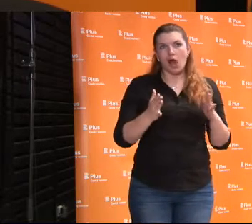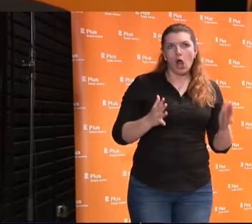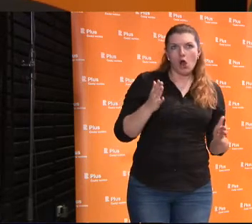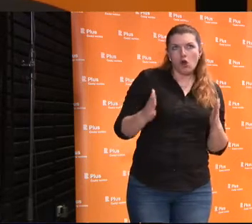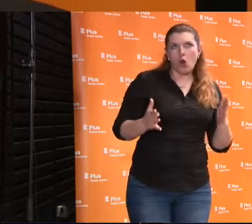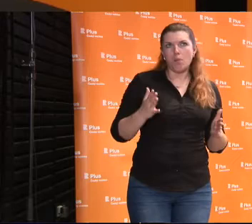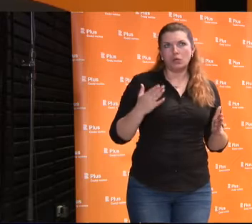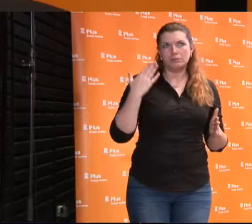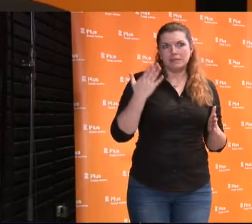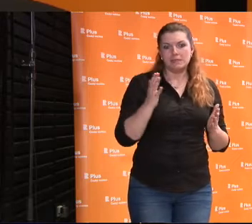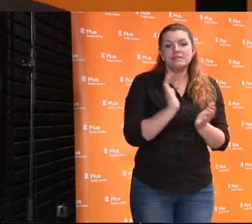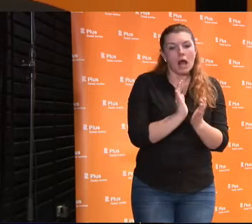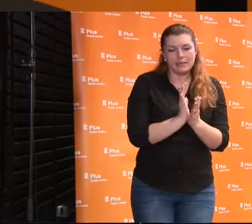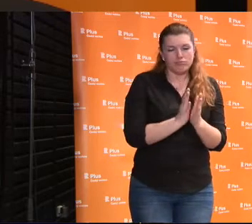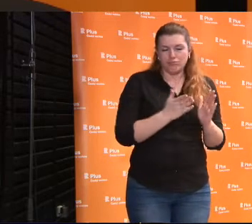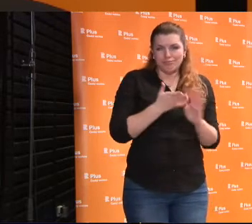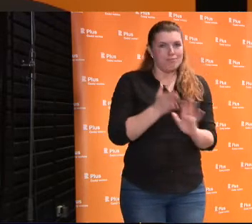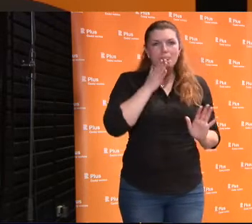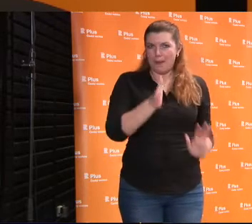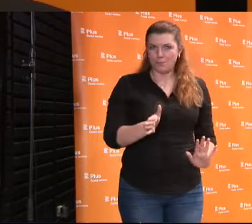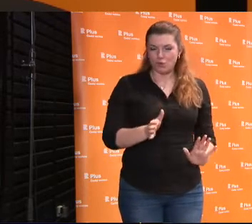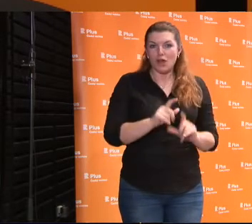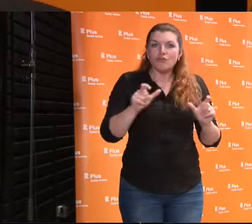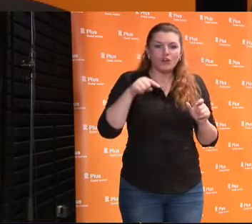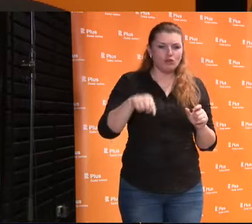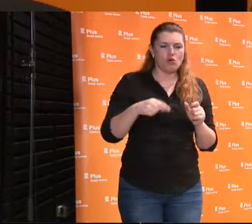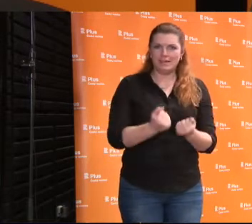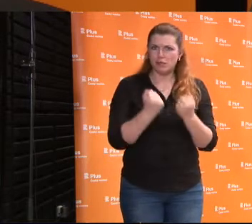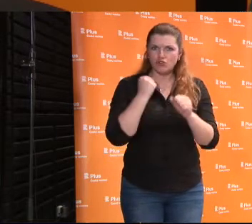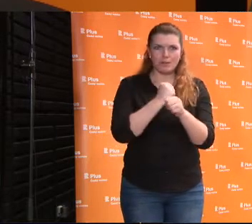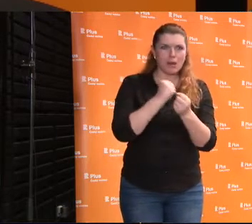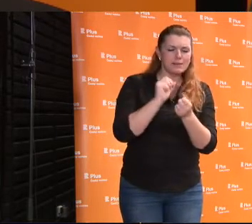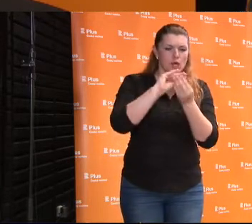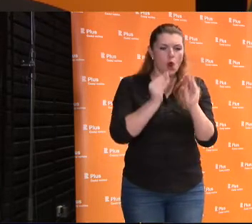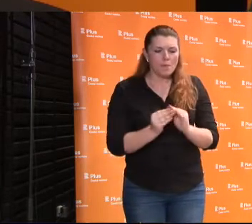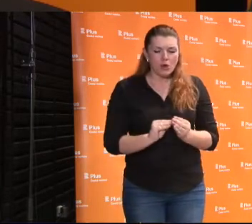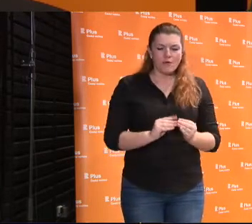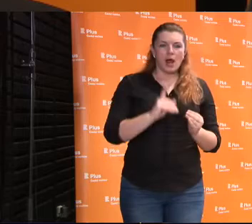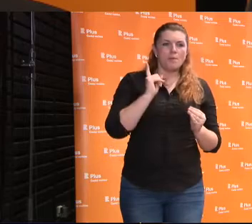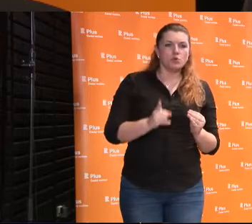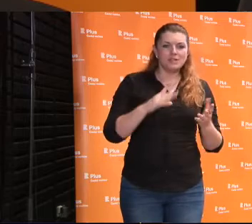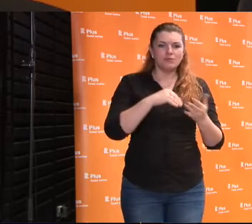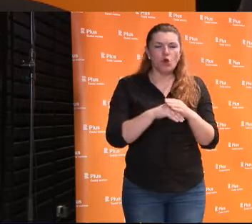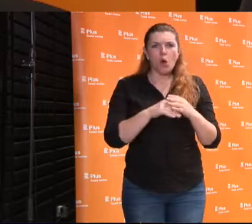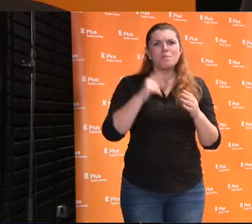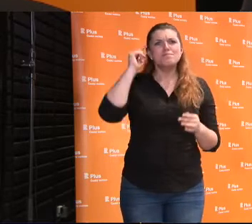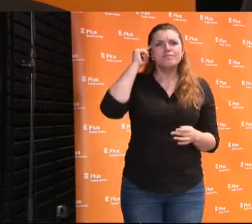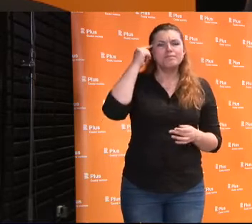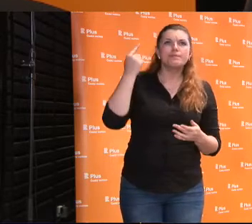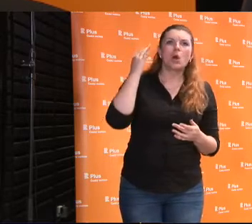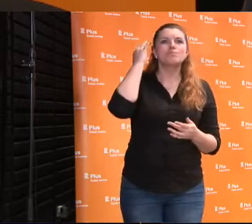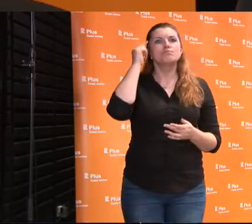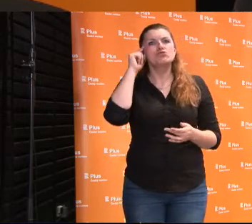tak mě roboti ještě nenahradí, protože to je komplikovaná práce spojená jak s intelektuální